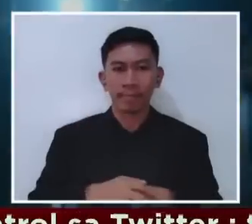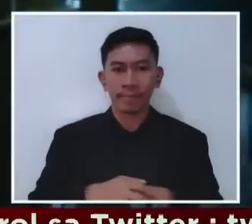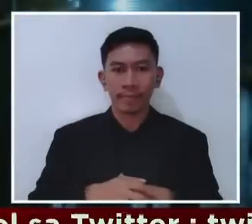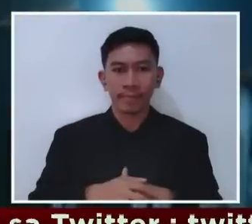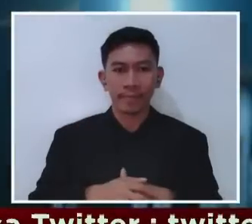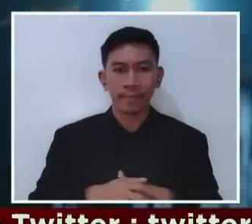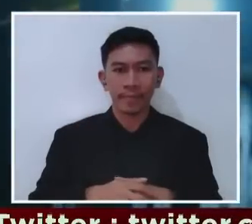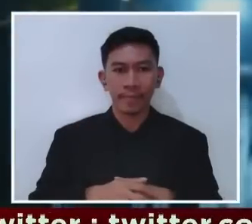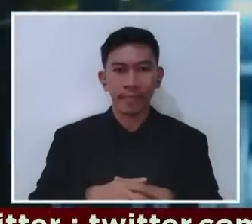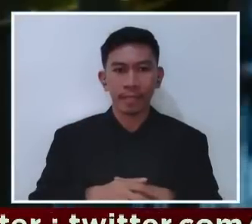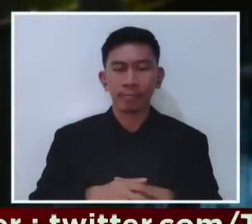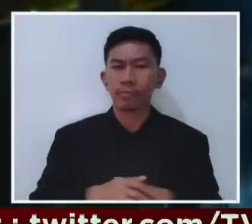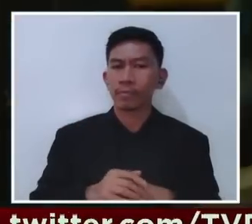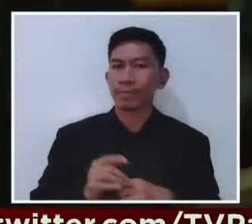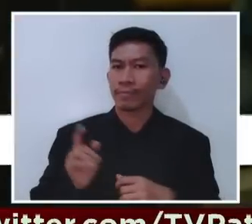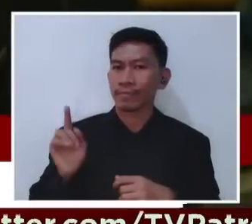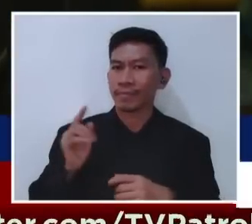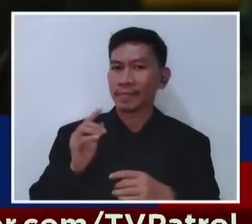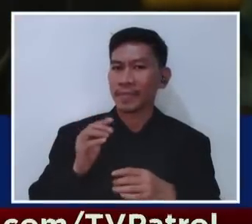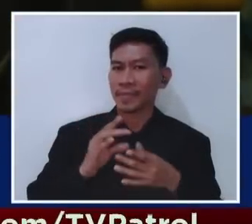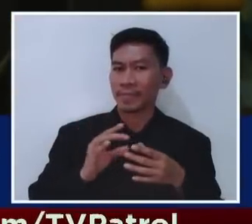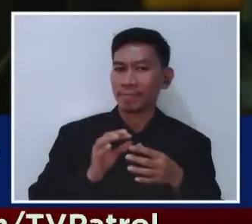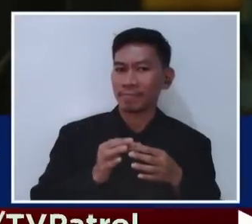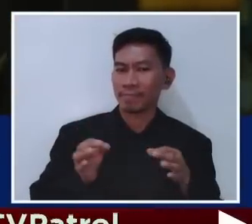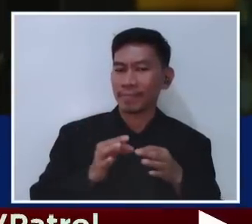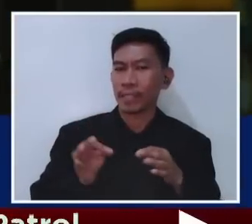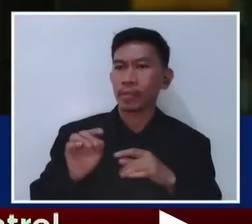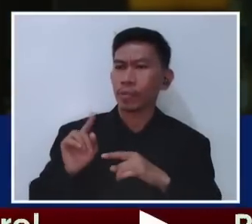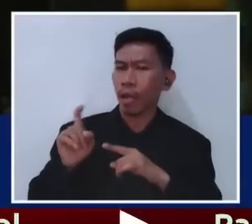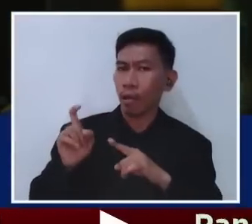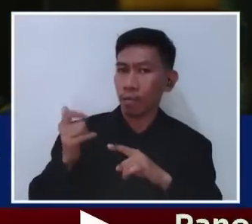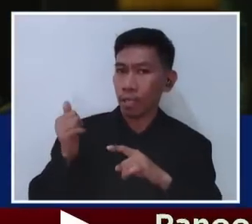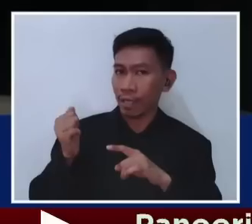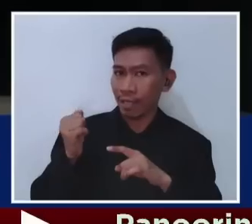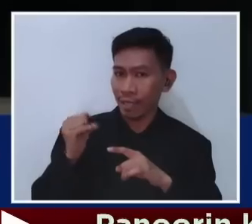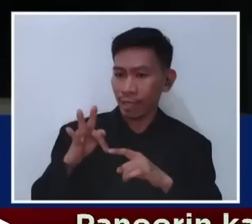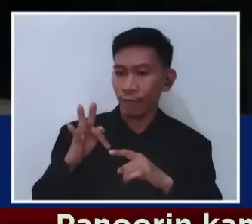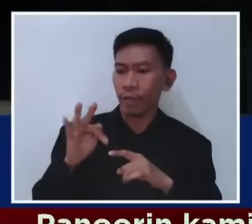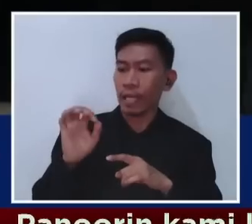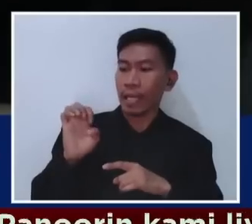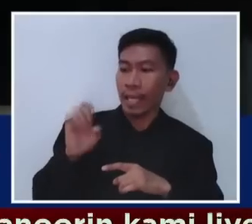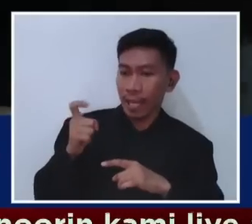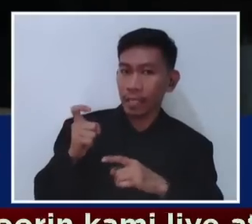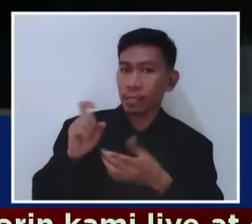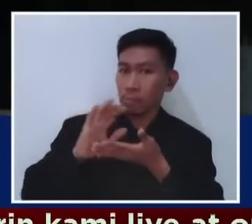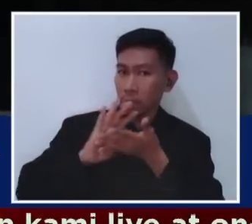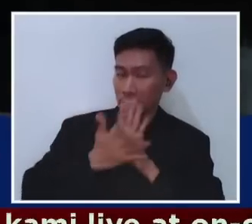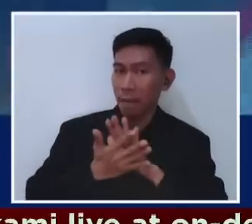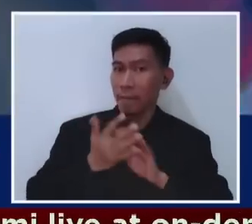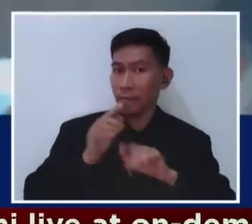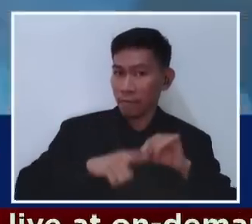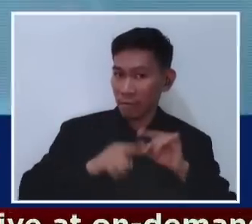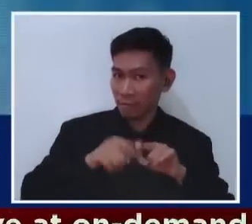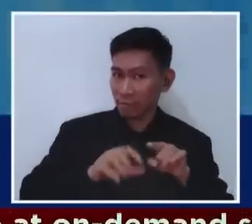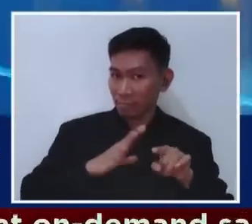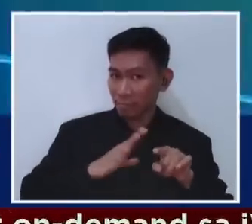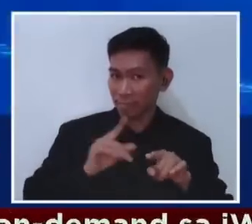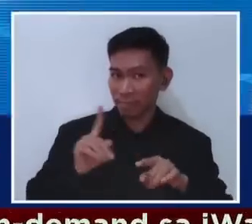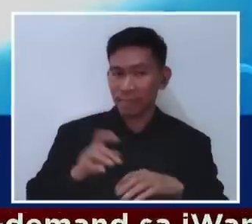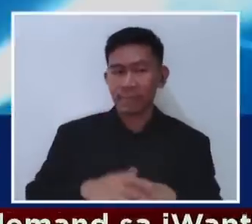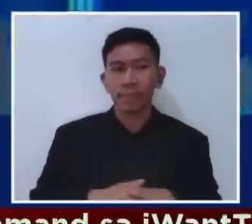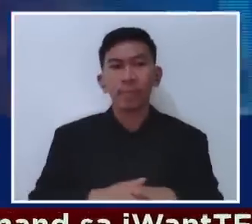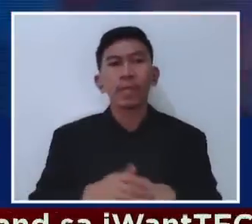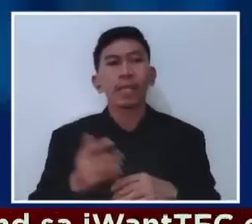Naniniwala ka ba na kapag ang mag-ex naging friends? Masaya ang aktres na si Julia Barreto dahil sa